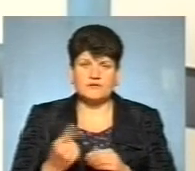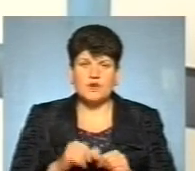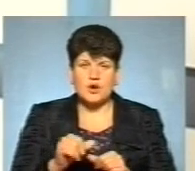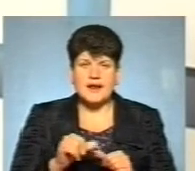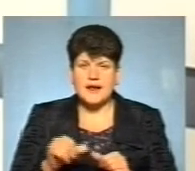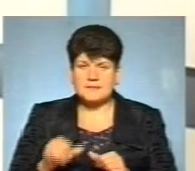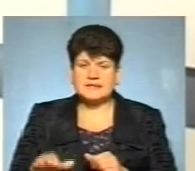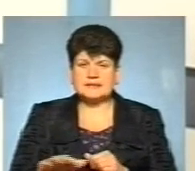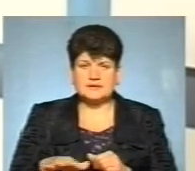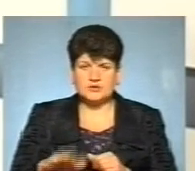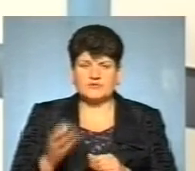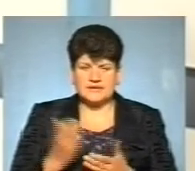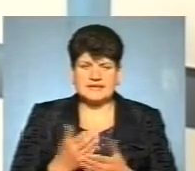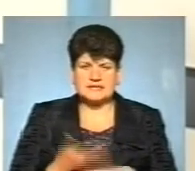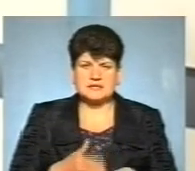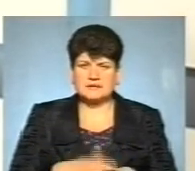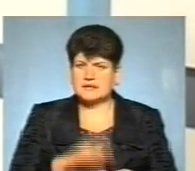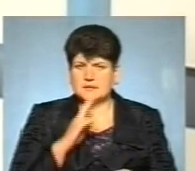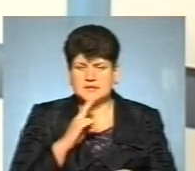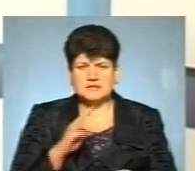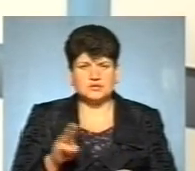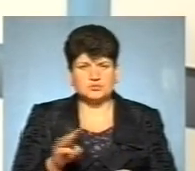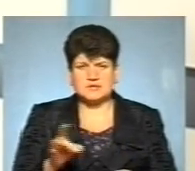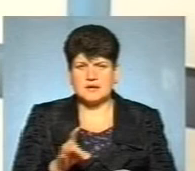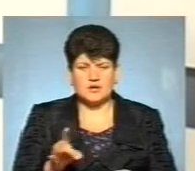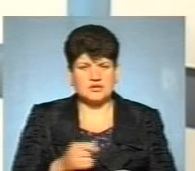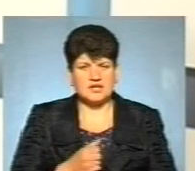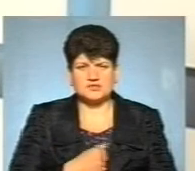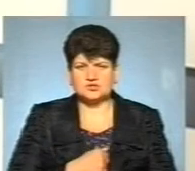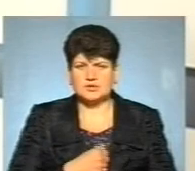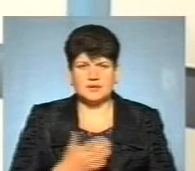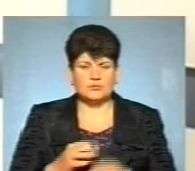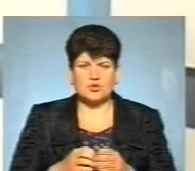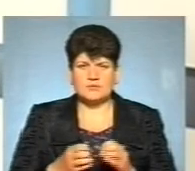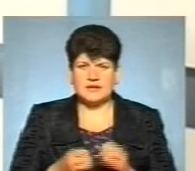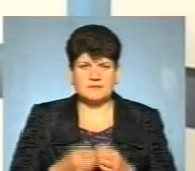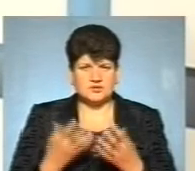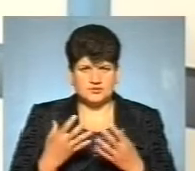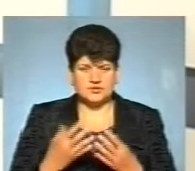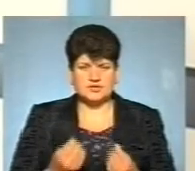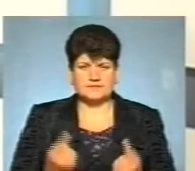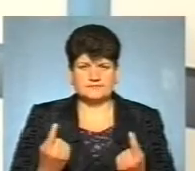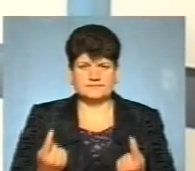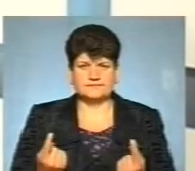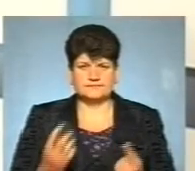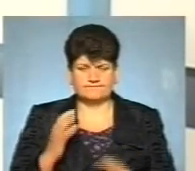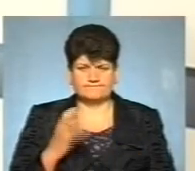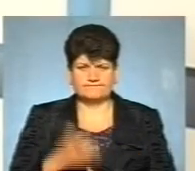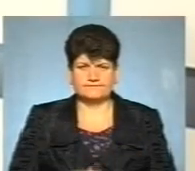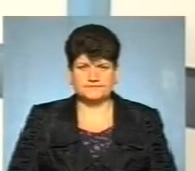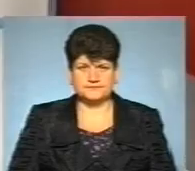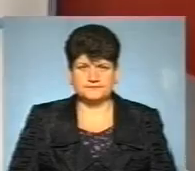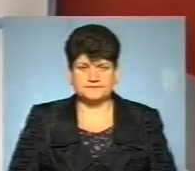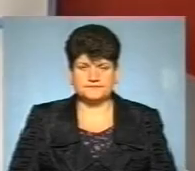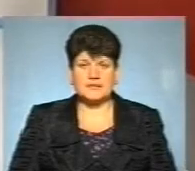окремих територіях вона є складною. Кременецький, Шумський район, на жаль, проблема ще доволі серйозна.